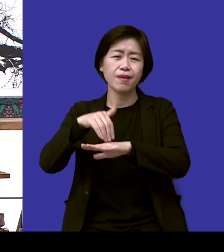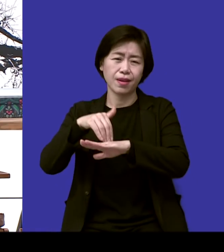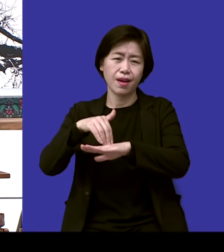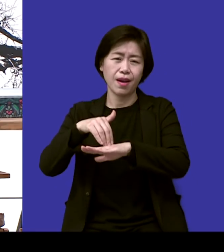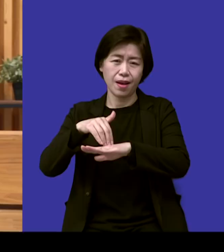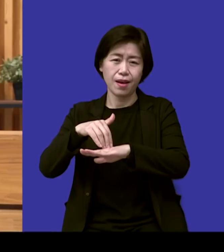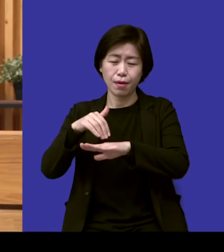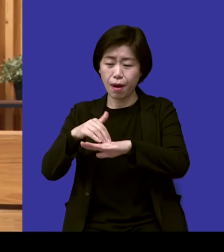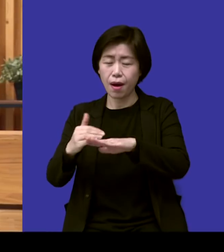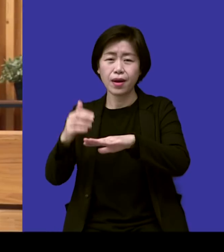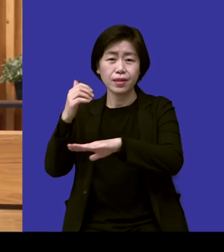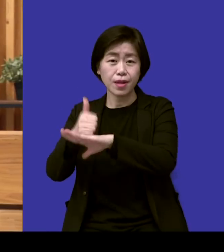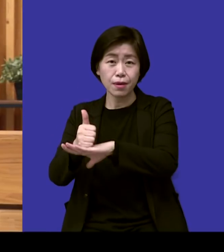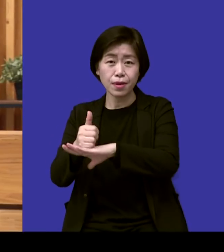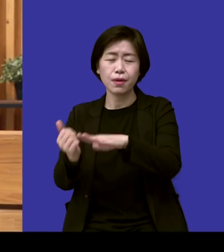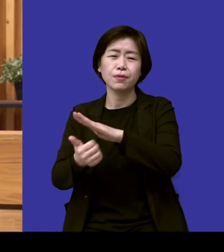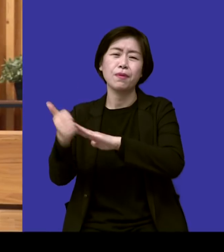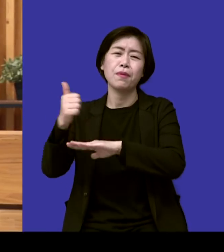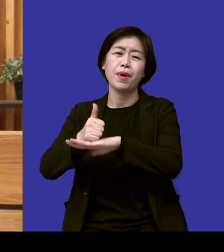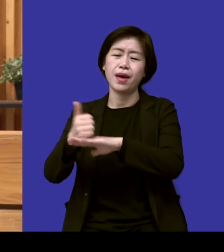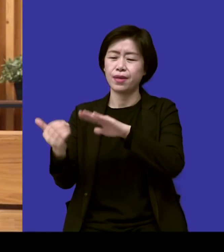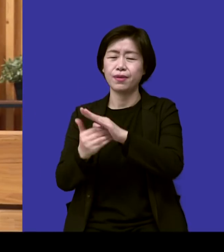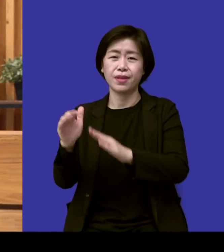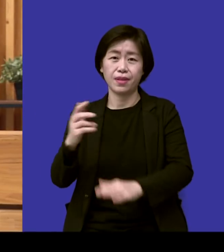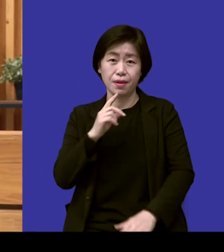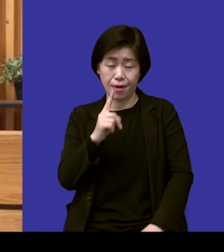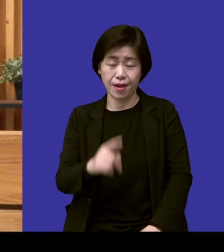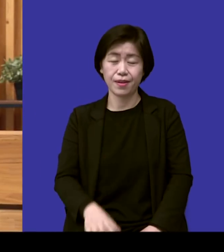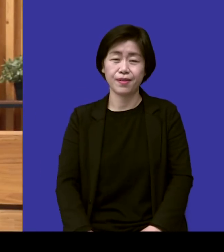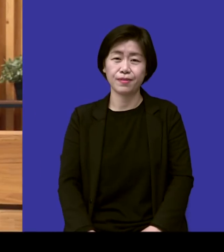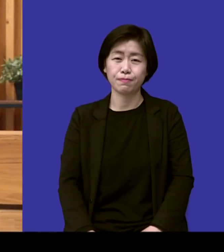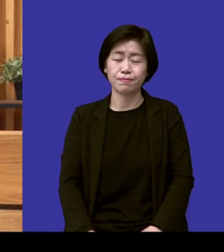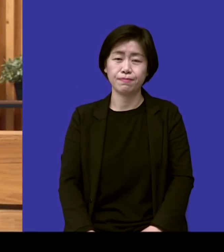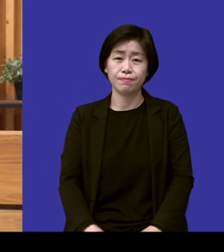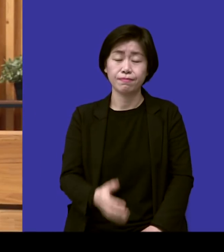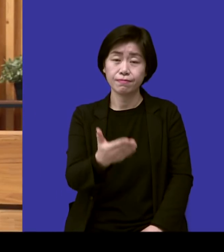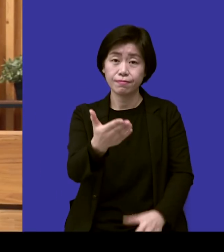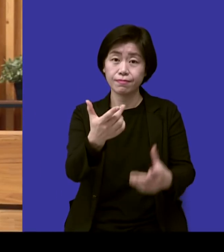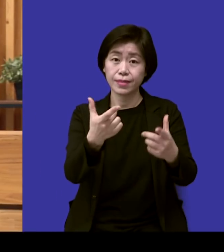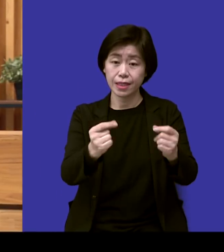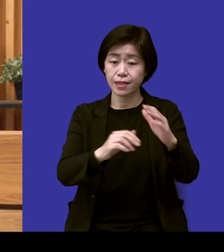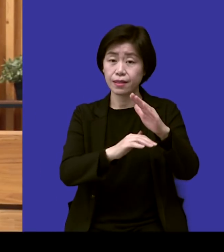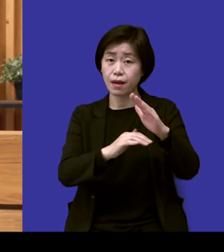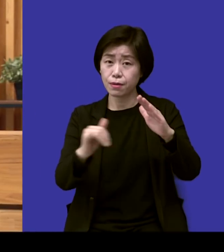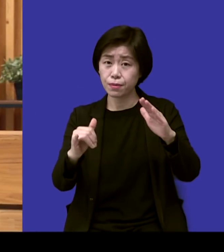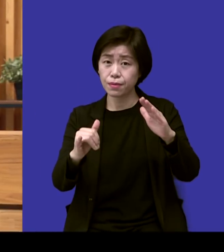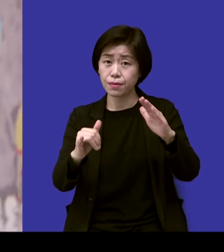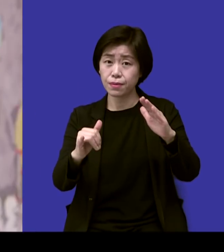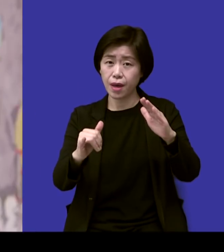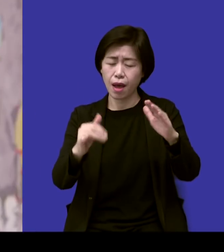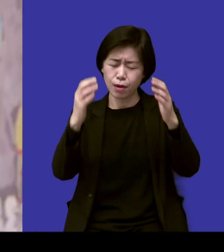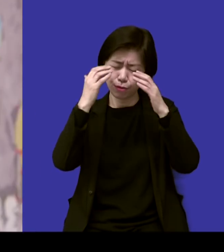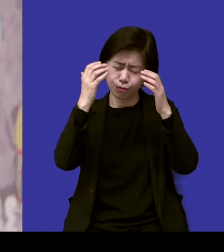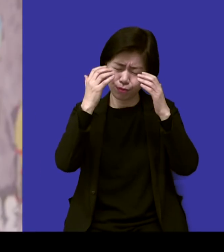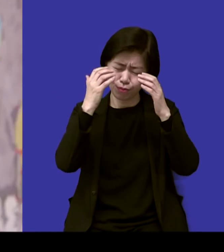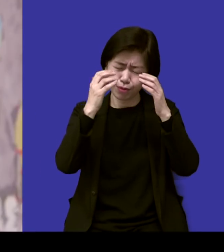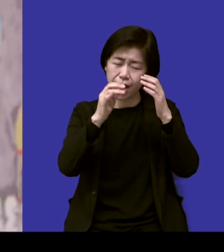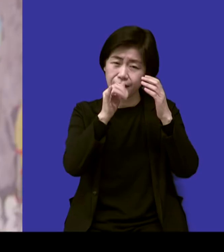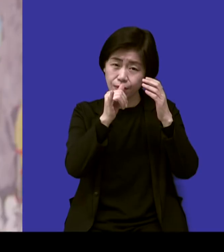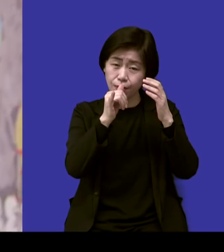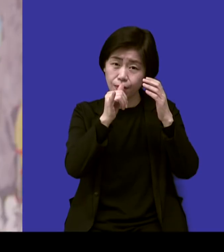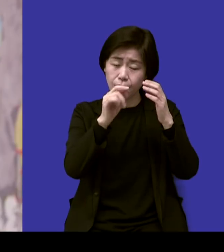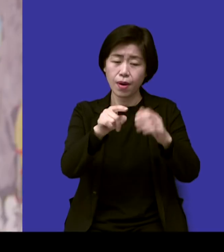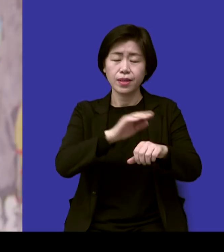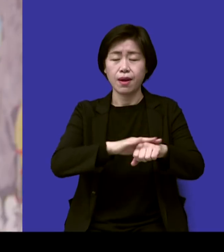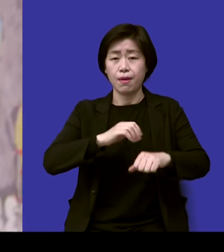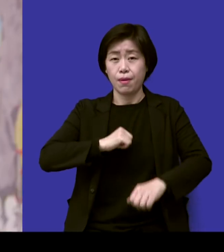알미라는 말씀처럼, 정말 도진 형제야말로 이런 가족의 어려움을 통해서 그 원래는 그렇지 않았다고 했지만 그 인내하는 법을 알게